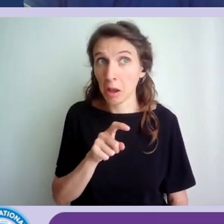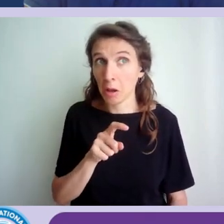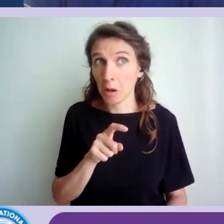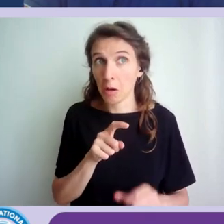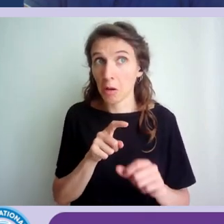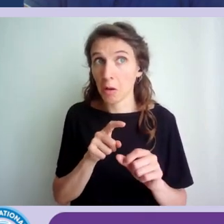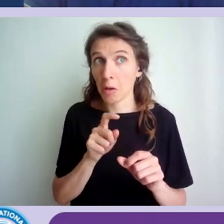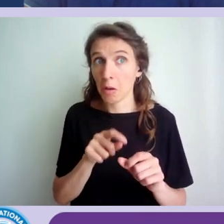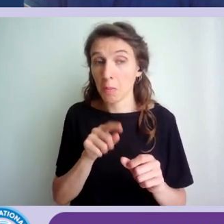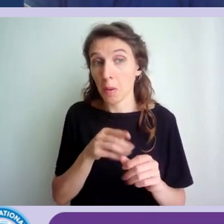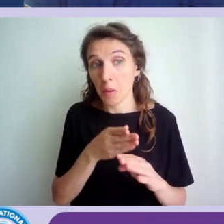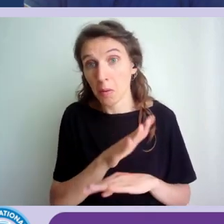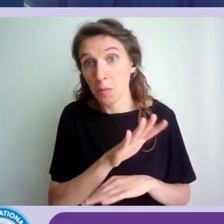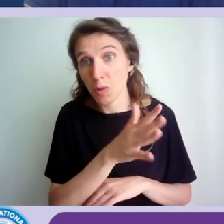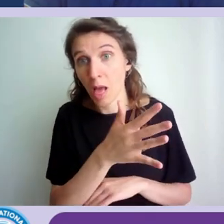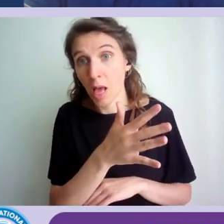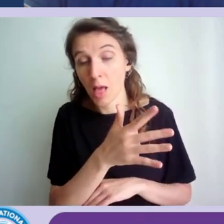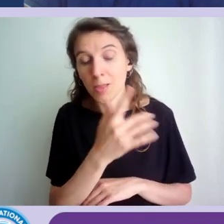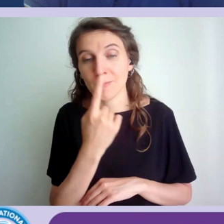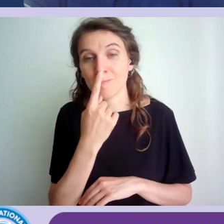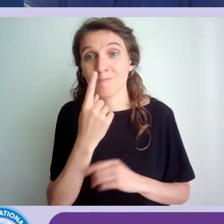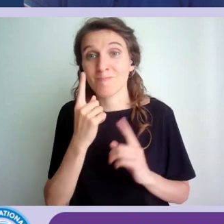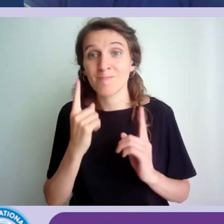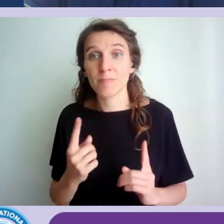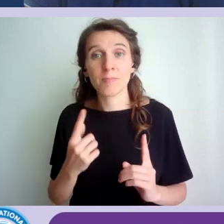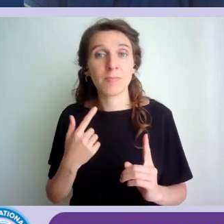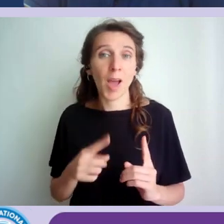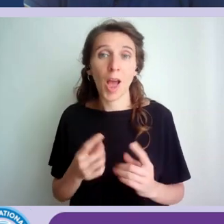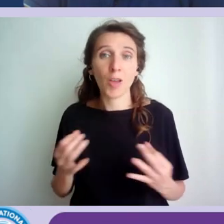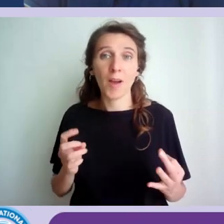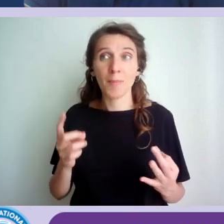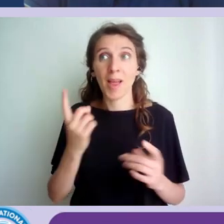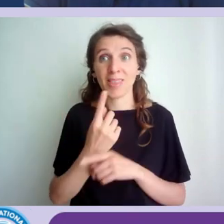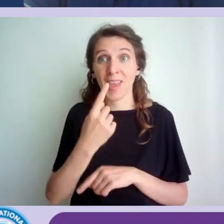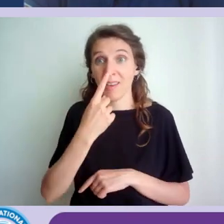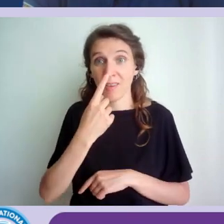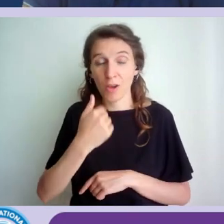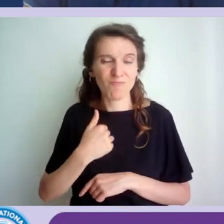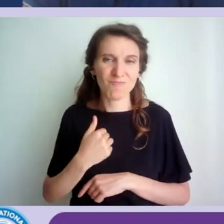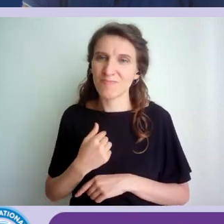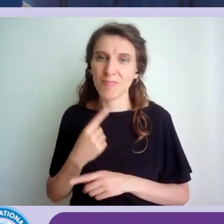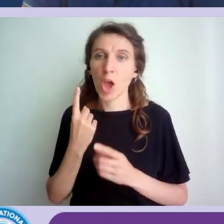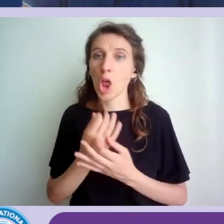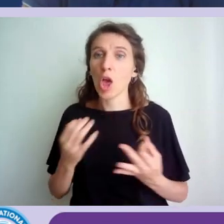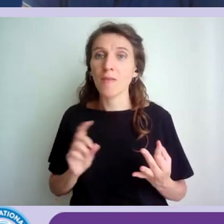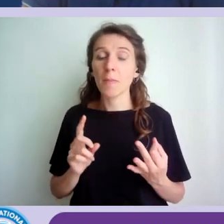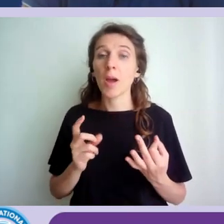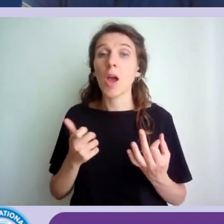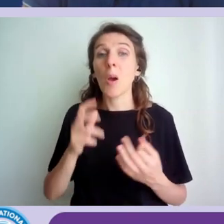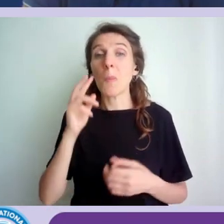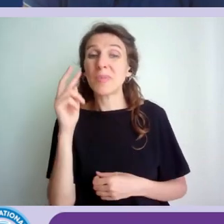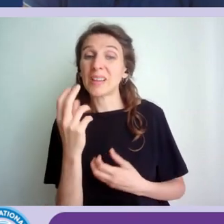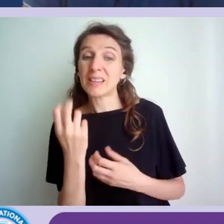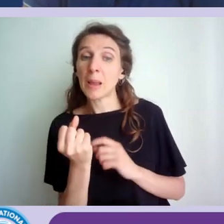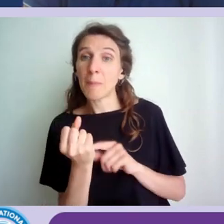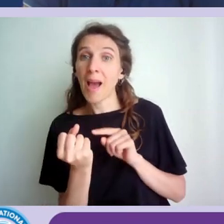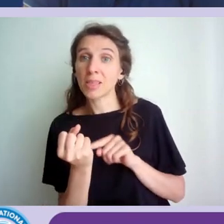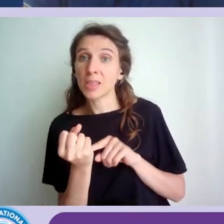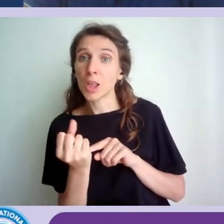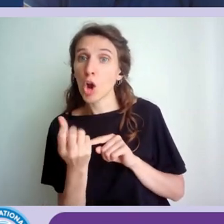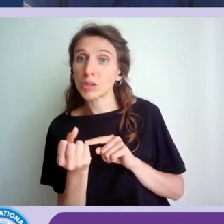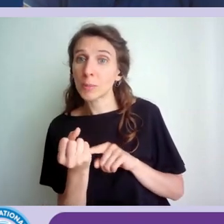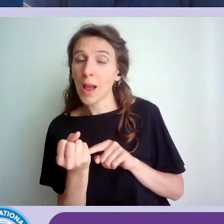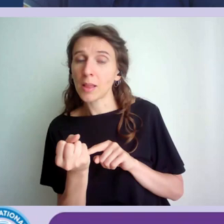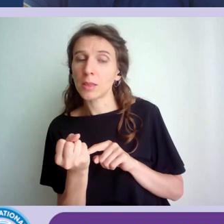succede qualcosa Eh ma questo però non va bene nel senso che evidentemente da un punto di vista semantico quel testo